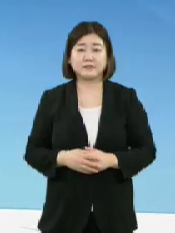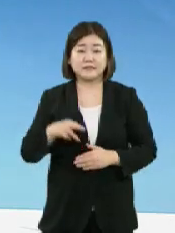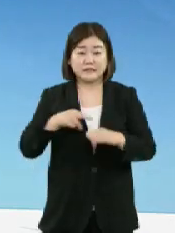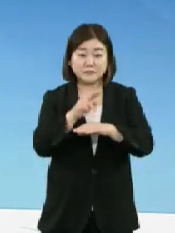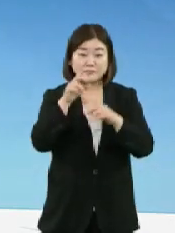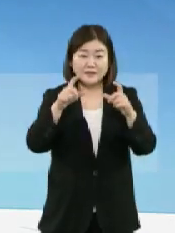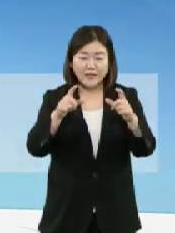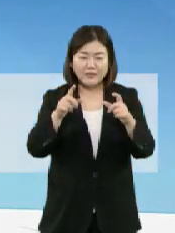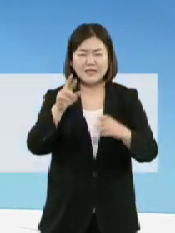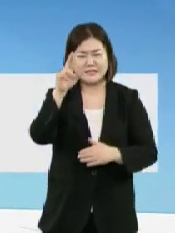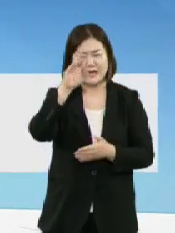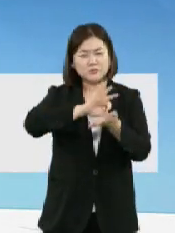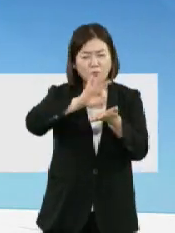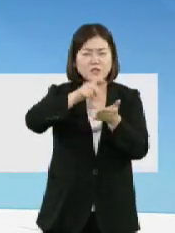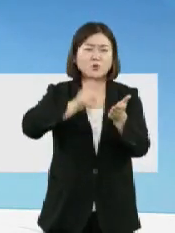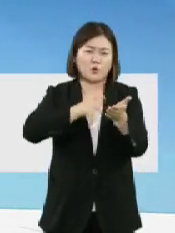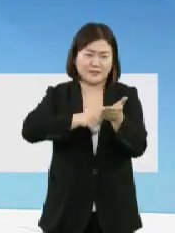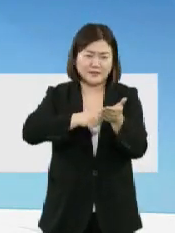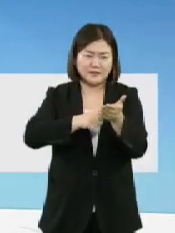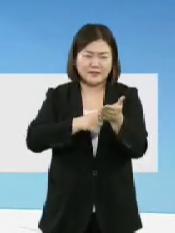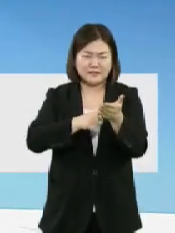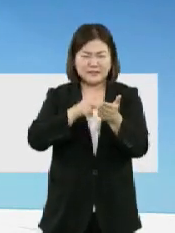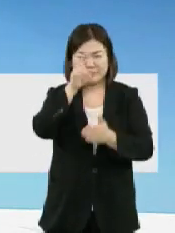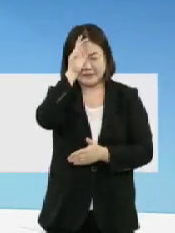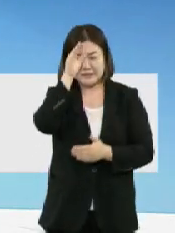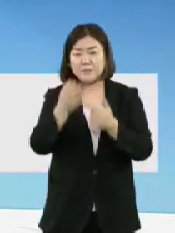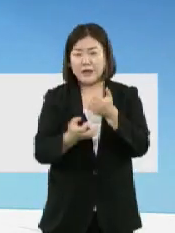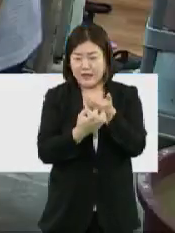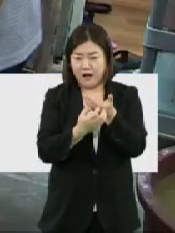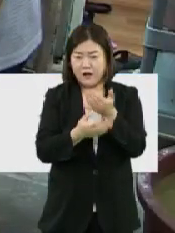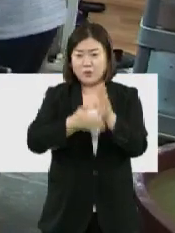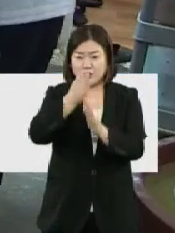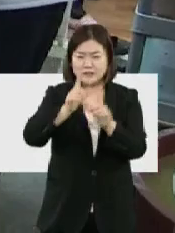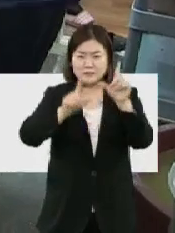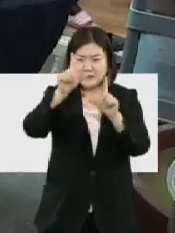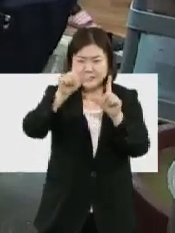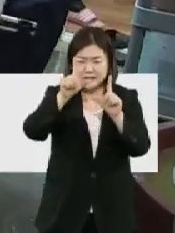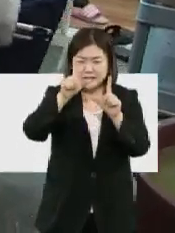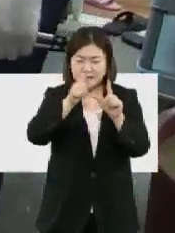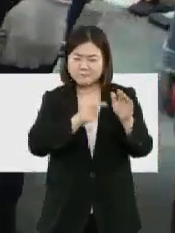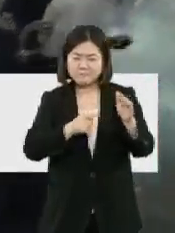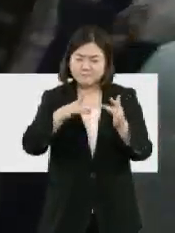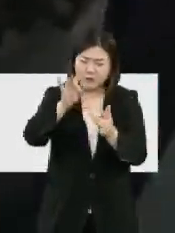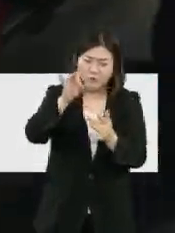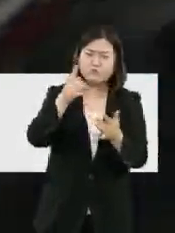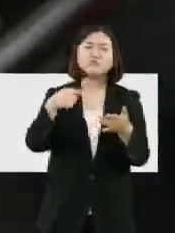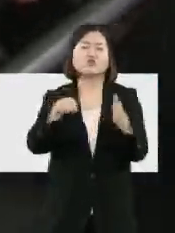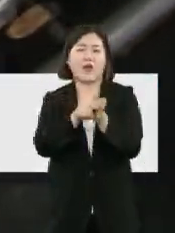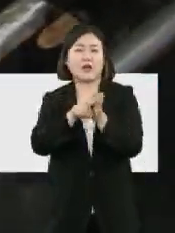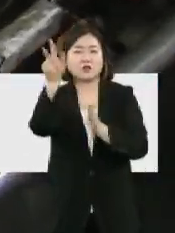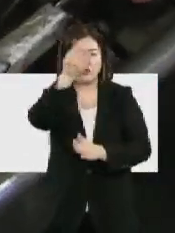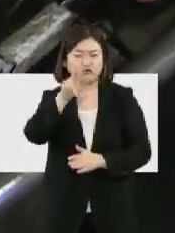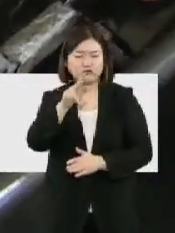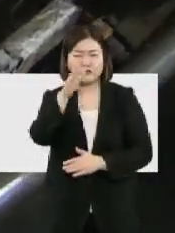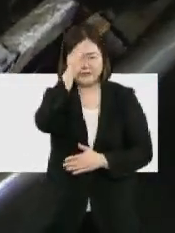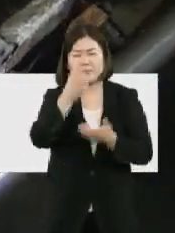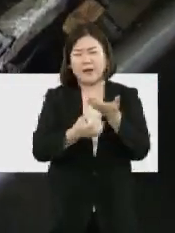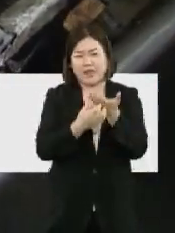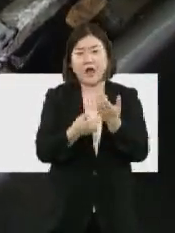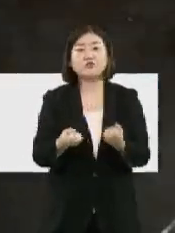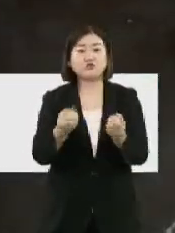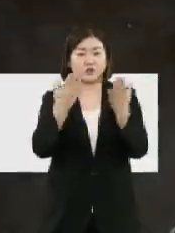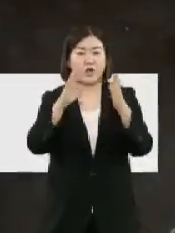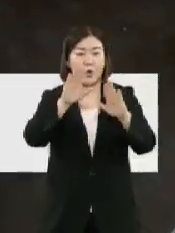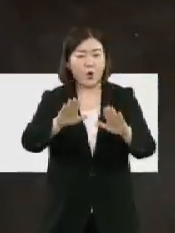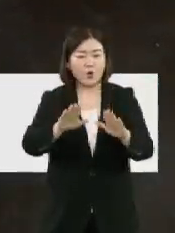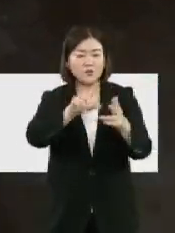금산군 2 인삼 소비 촉진과 삼계탕의 대한 도시 이미지 선점을 위해 전국에서 처음으로 마련한 삼계탕 축제가